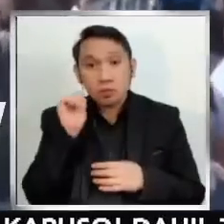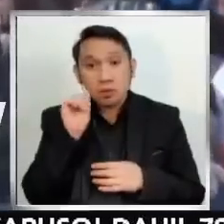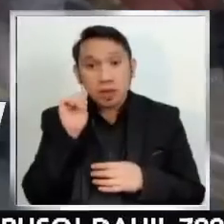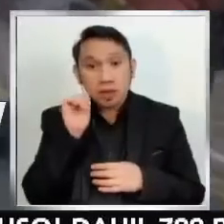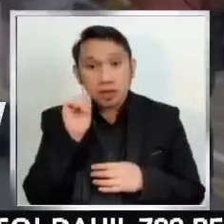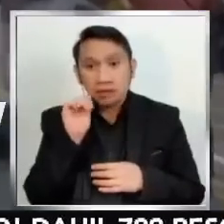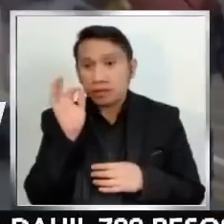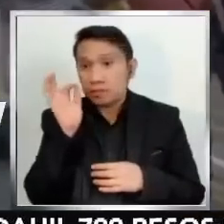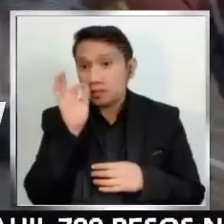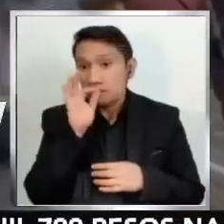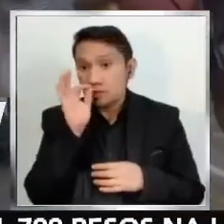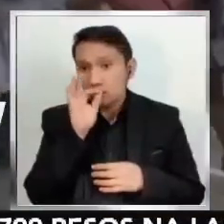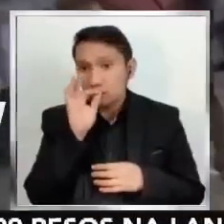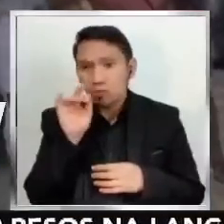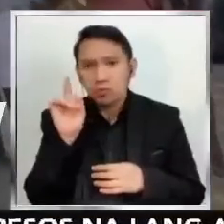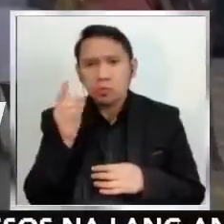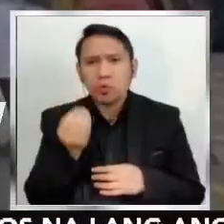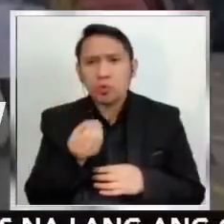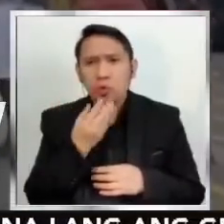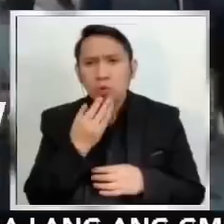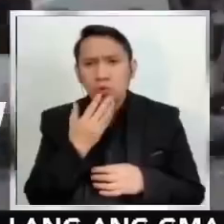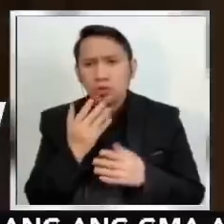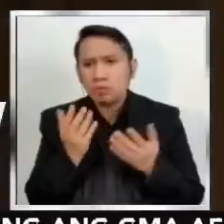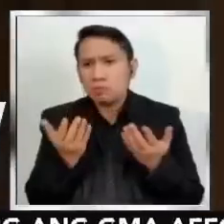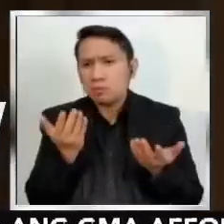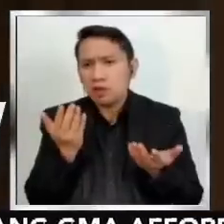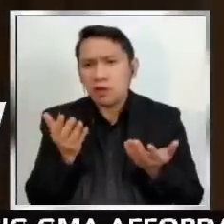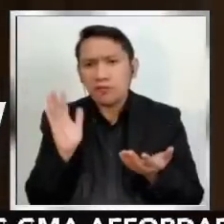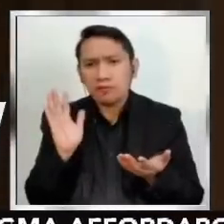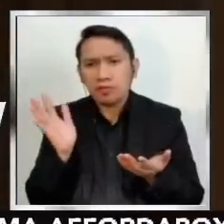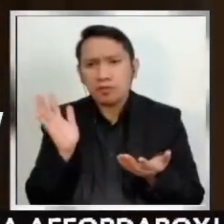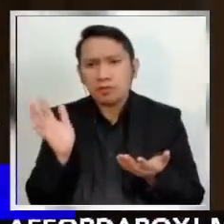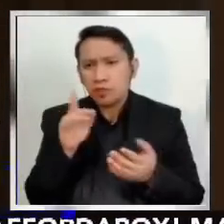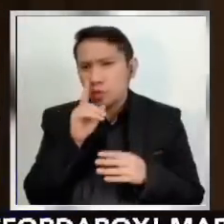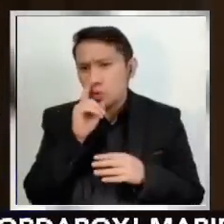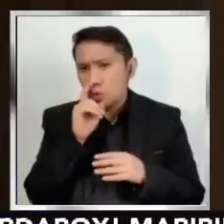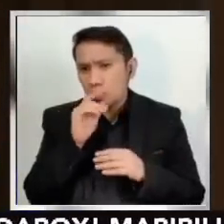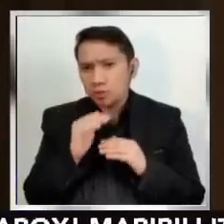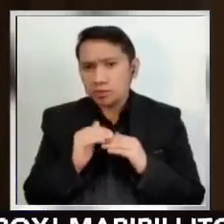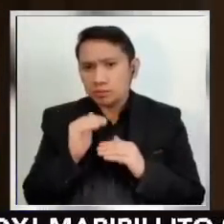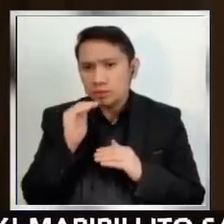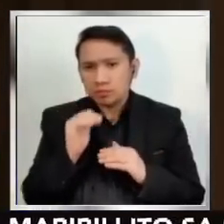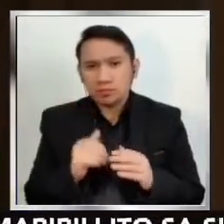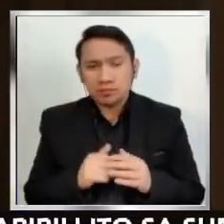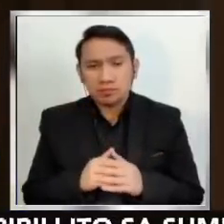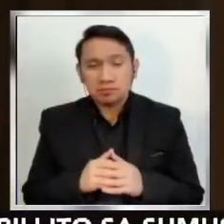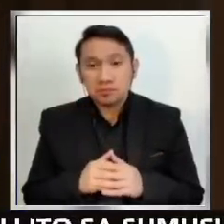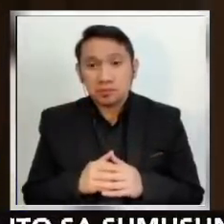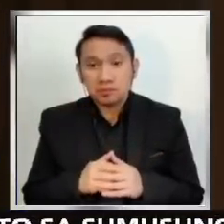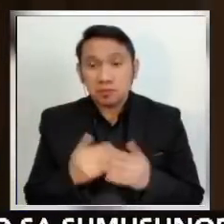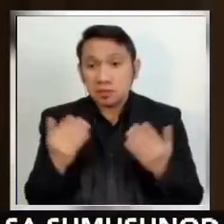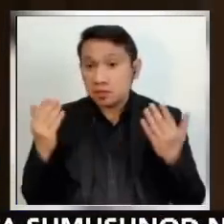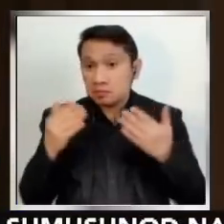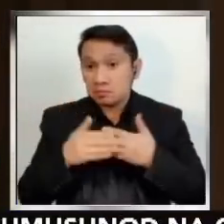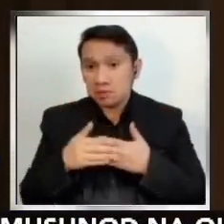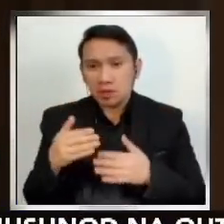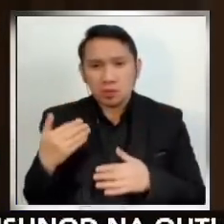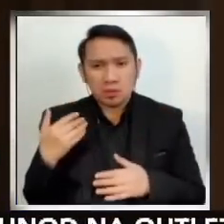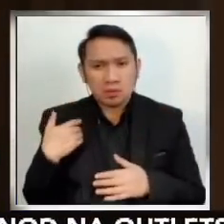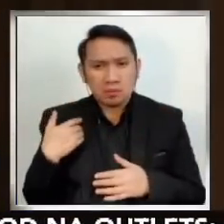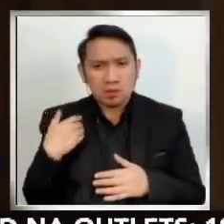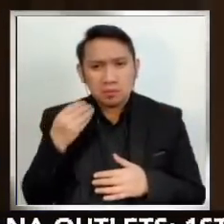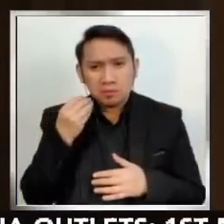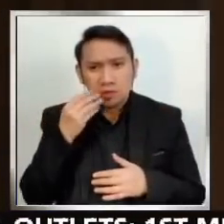Kong na tinatayang 50 anyos pataas. Gabi ay hindi pa umuwi at may doon sa ulat